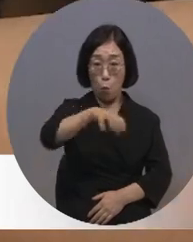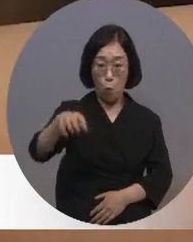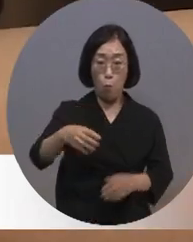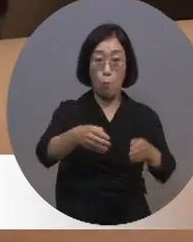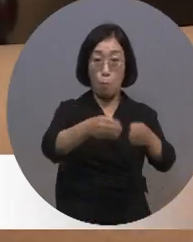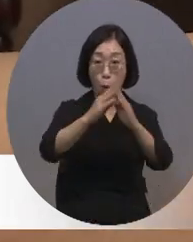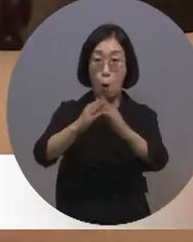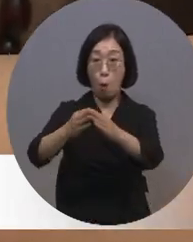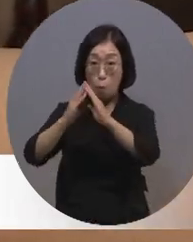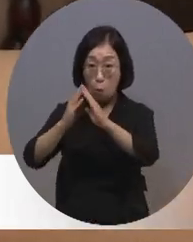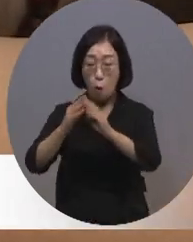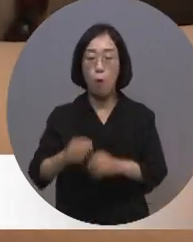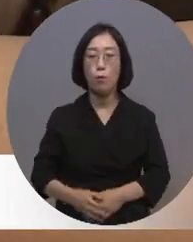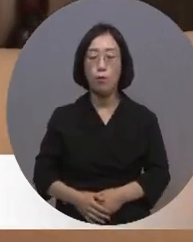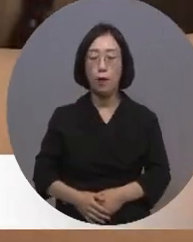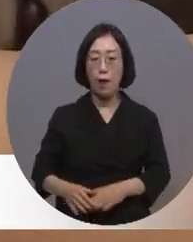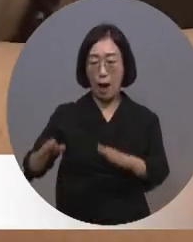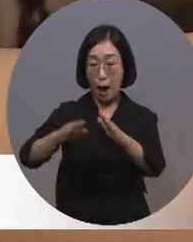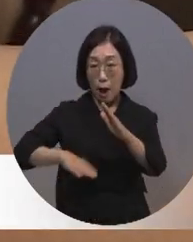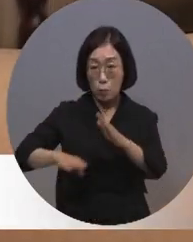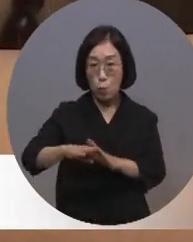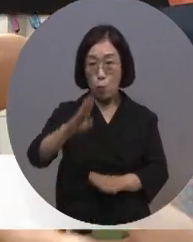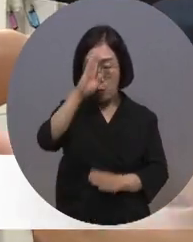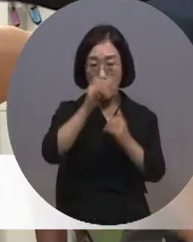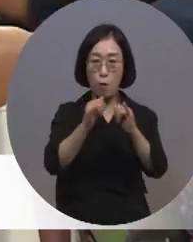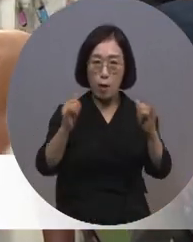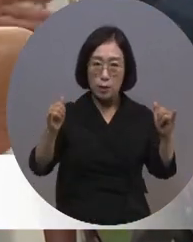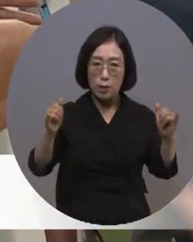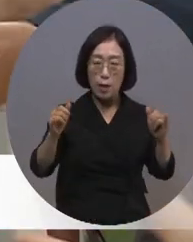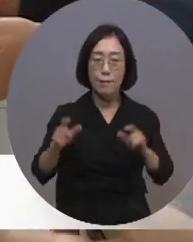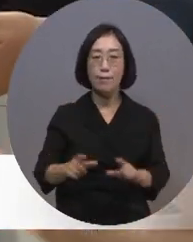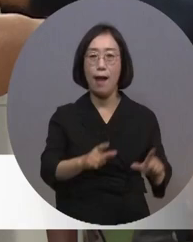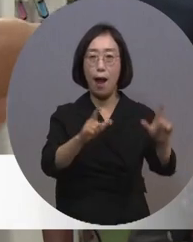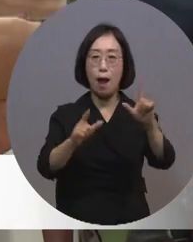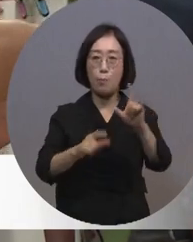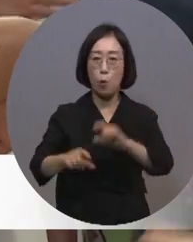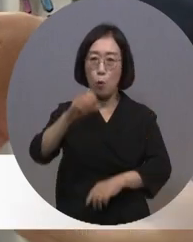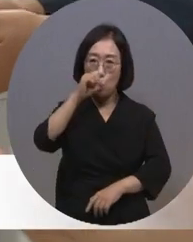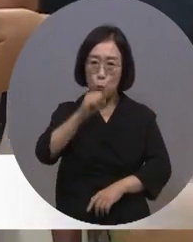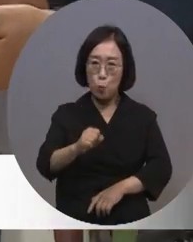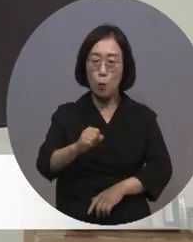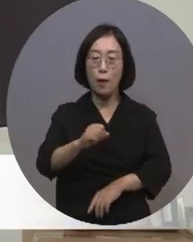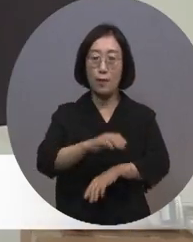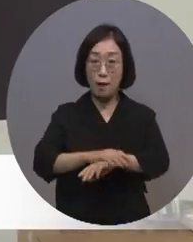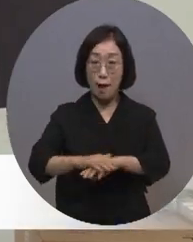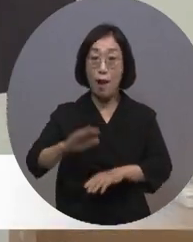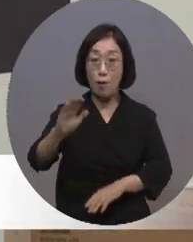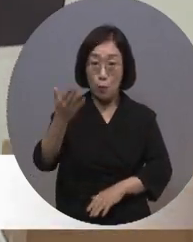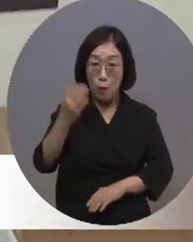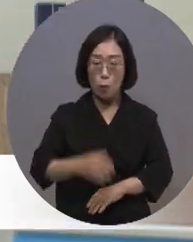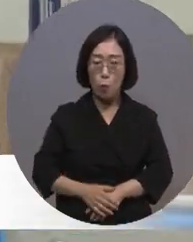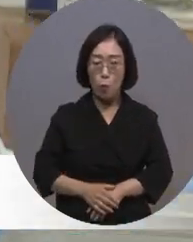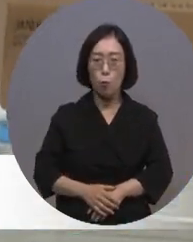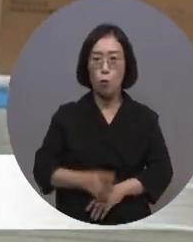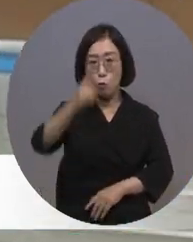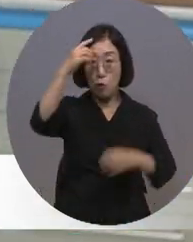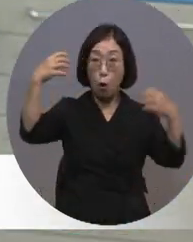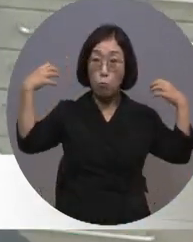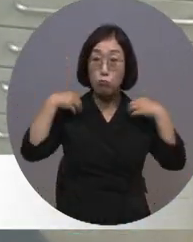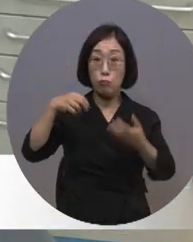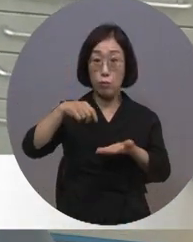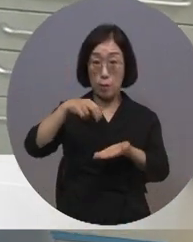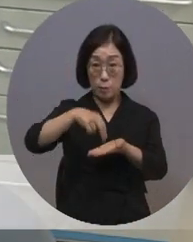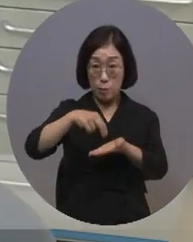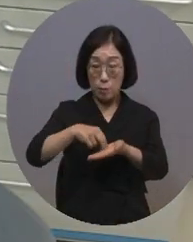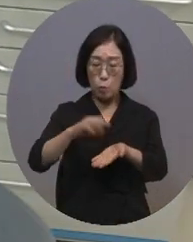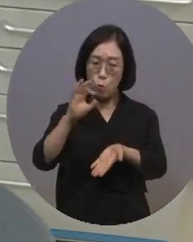설치되면 치매환자와 가족들의 매질을 크게 향상시킬 수 있으며 국가적으로 의료비 절감에도 기여할 것으로